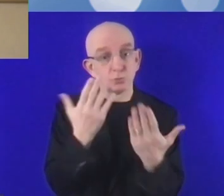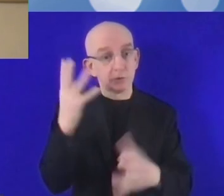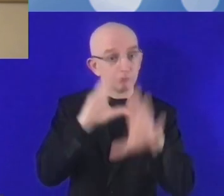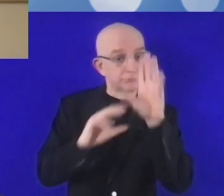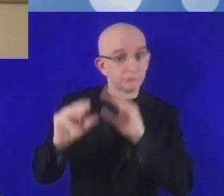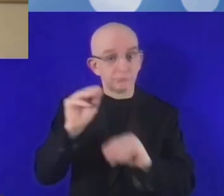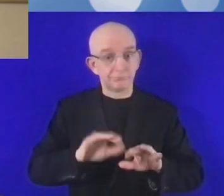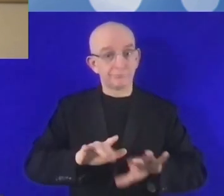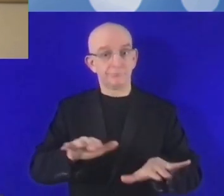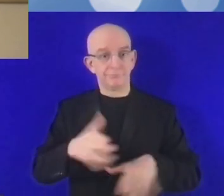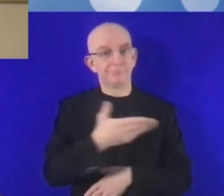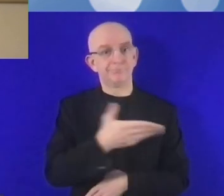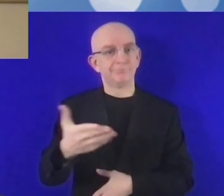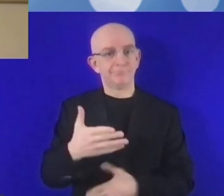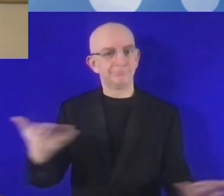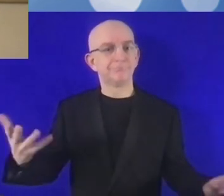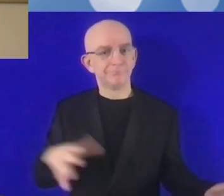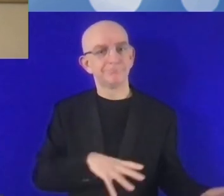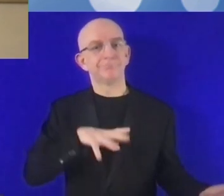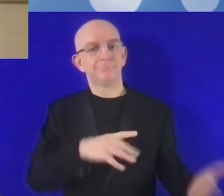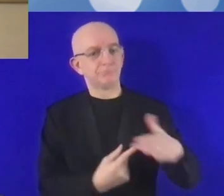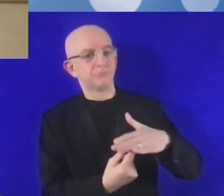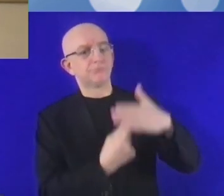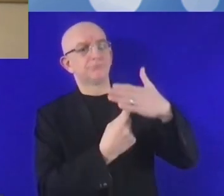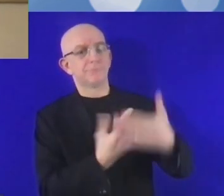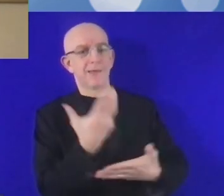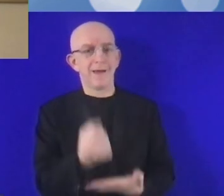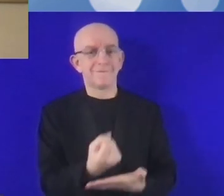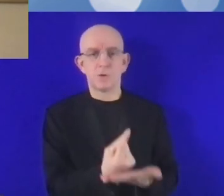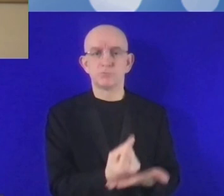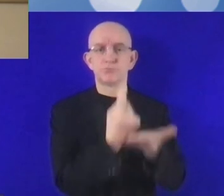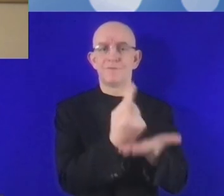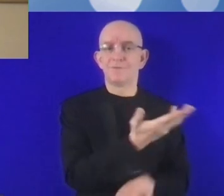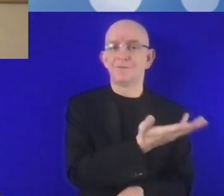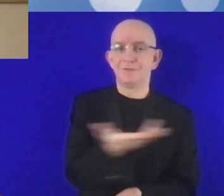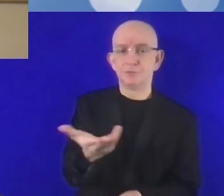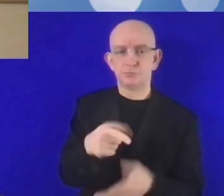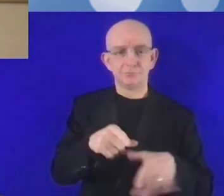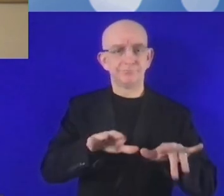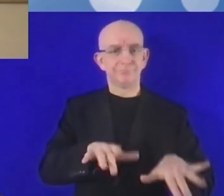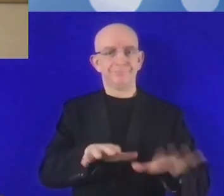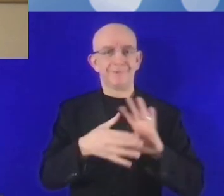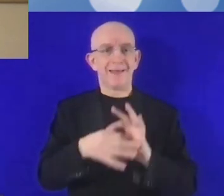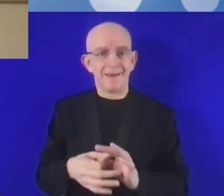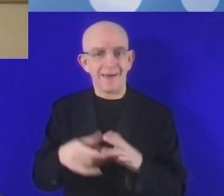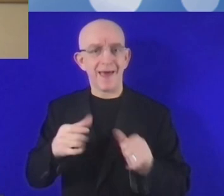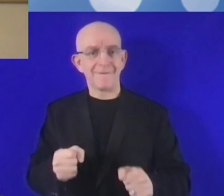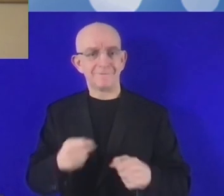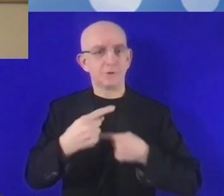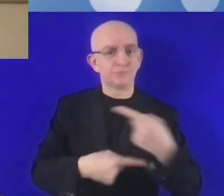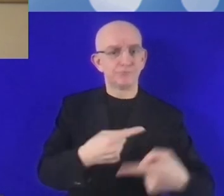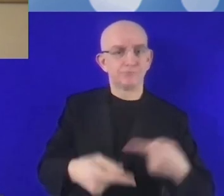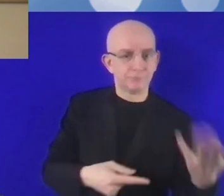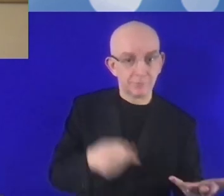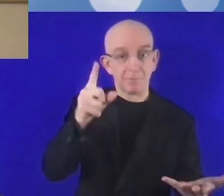的教育上课，因为他们有工具可以维